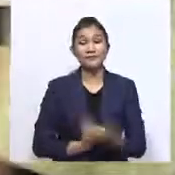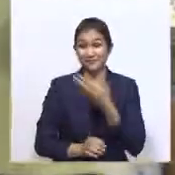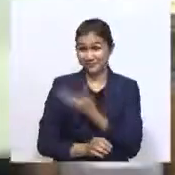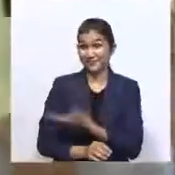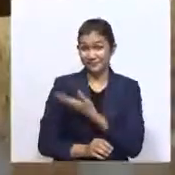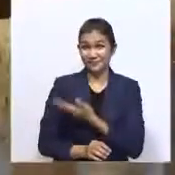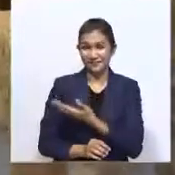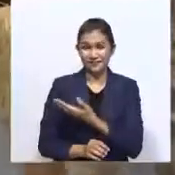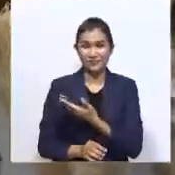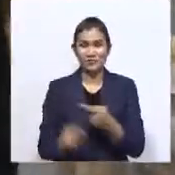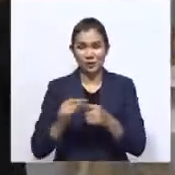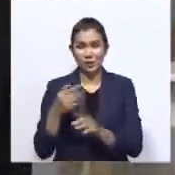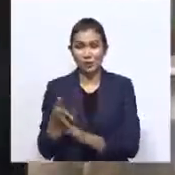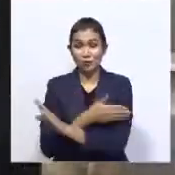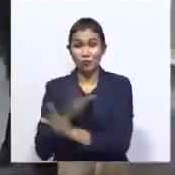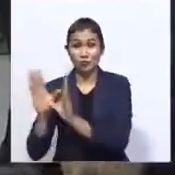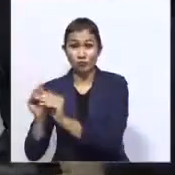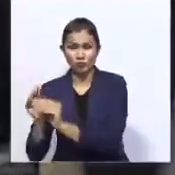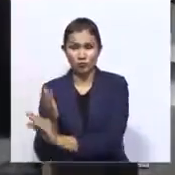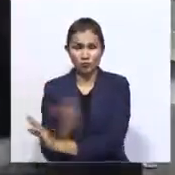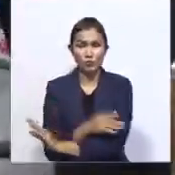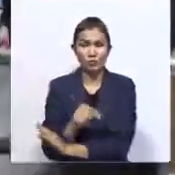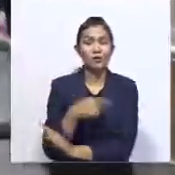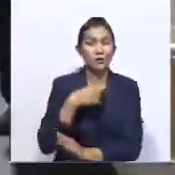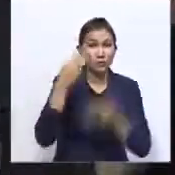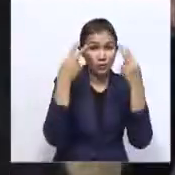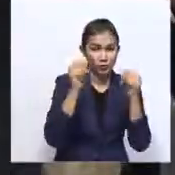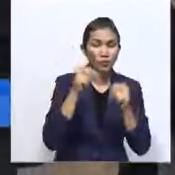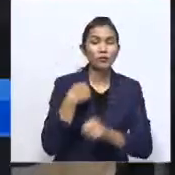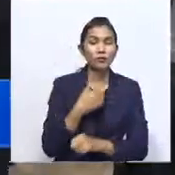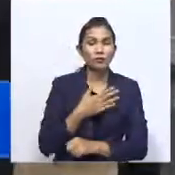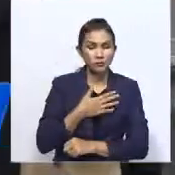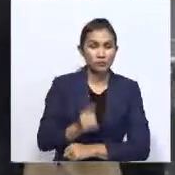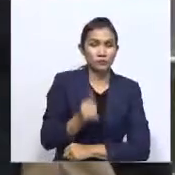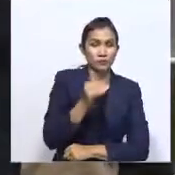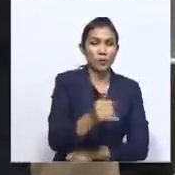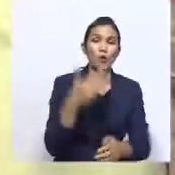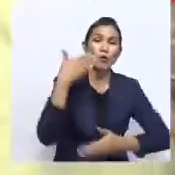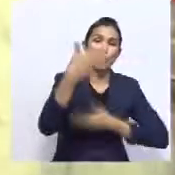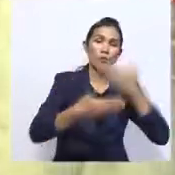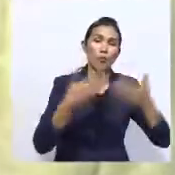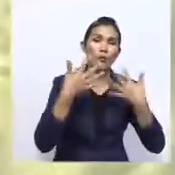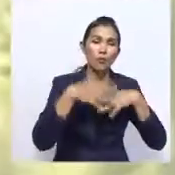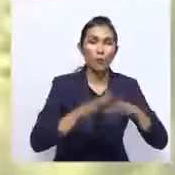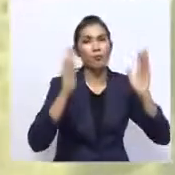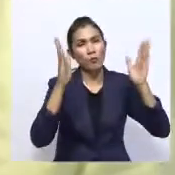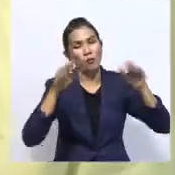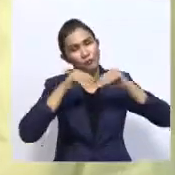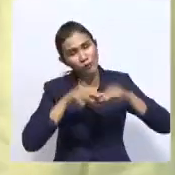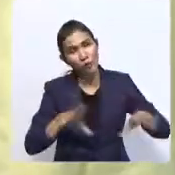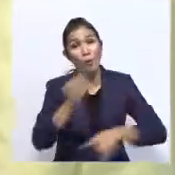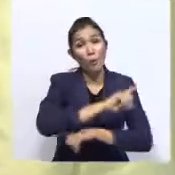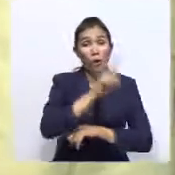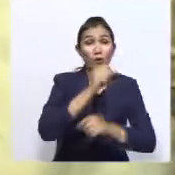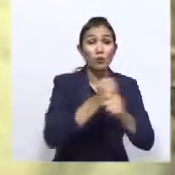ี่แหละค่ะเป็นภาพบรรยากาศนะคะก่อนการประชุมคณะรัฐมนตรีพลเอกประยุทธ์จันทร์โอชานะคะนายกรัฐมนตรีก็ร่วมกิจกรรมประชาสัมพันธ์ในวันดื่มนม